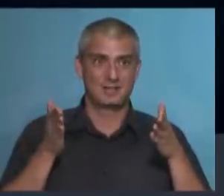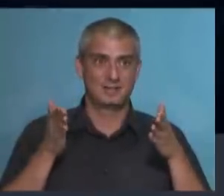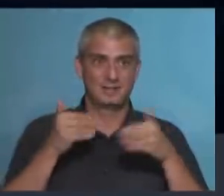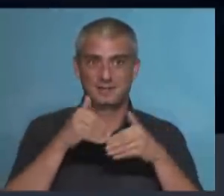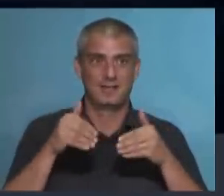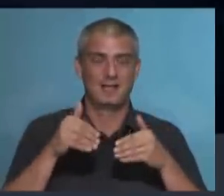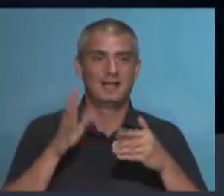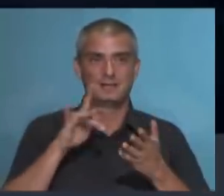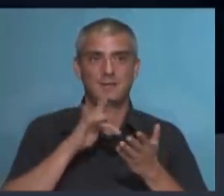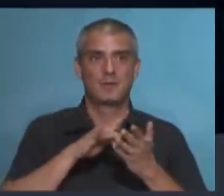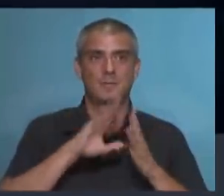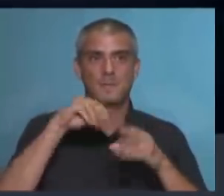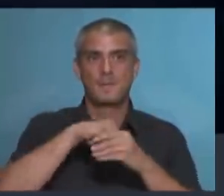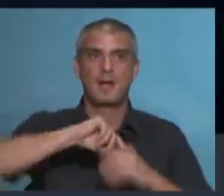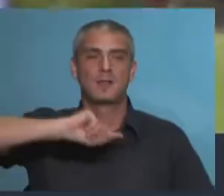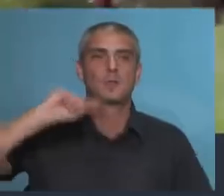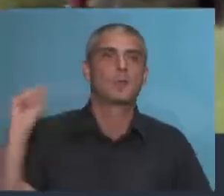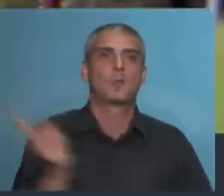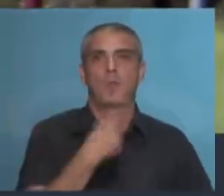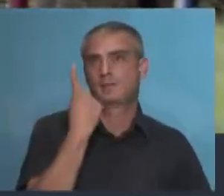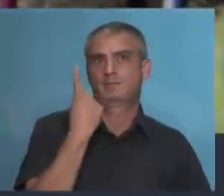וסייגים, אז המקום הזה מכיל את כולם.